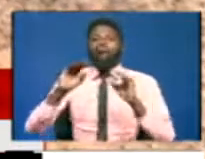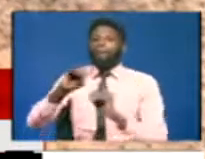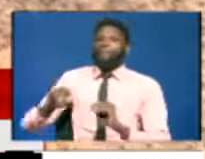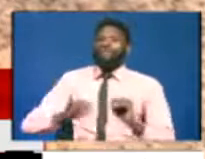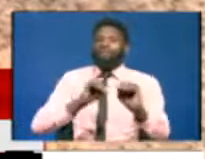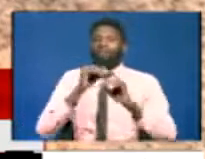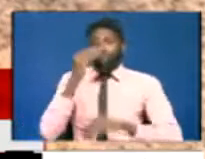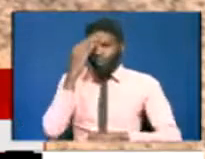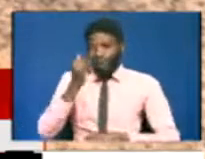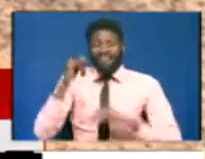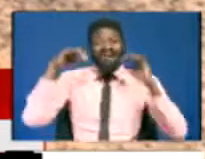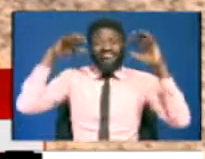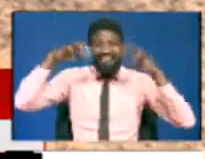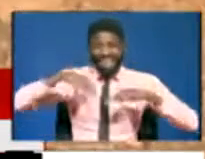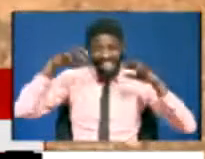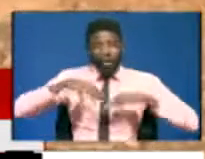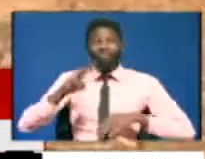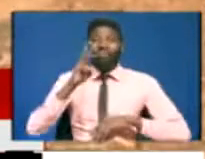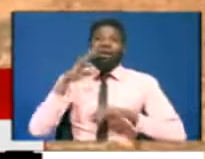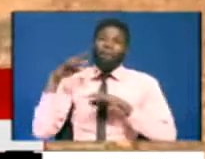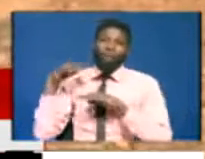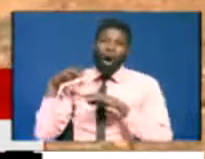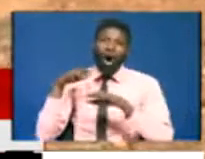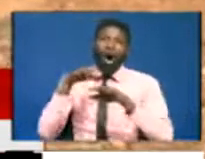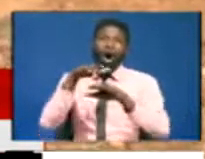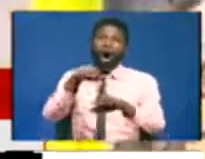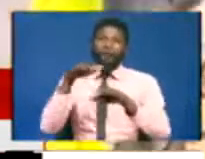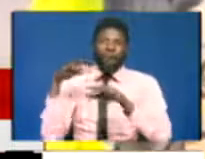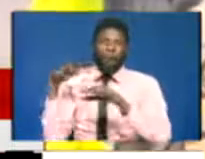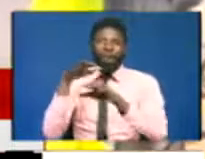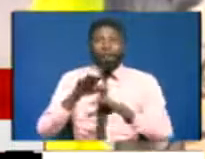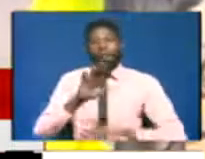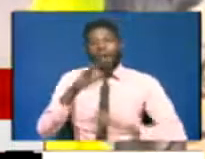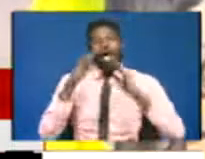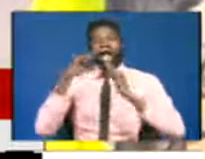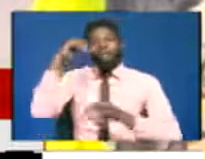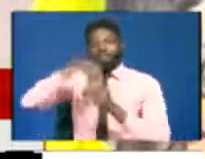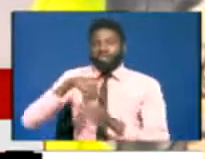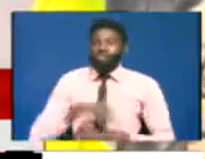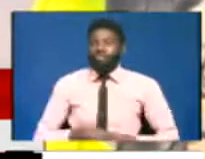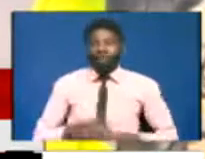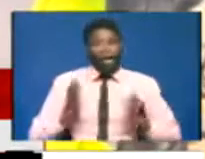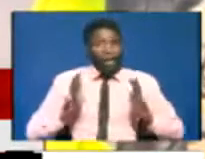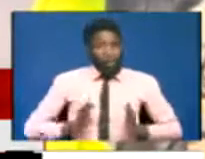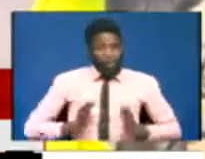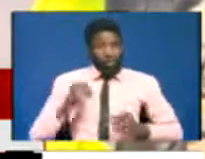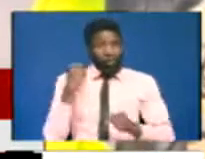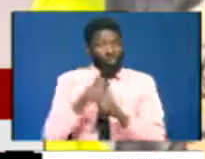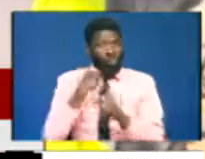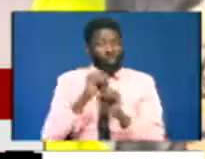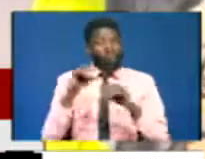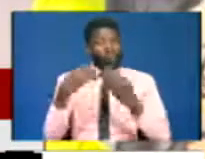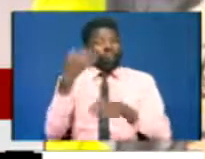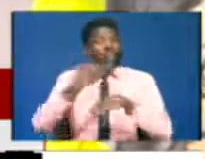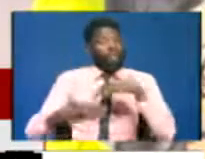maji ya mvua ambayo hufurika katika eneo hilo na kuenea hadi nyumbani mwao. Ni yule contractor naye alipatiwa kazi,